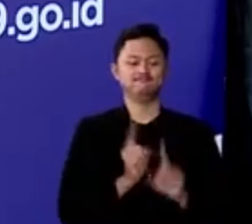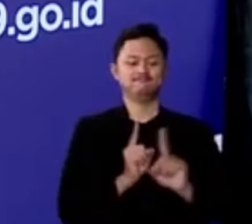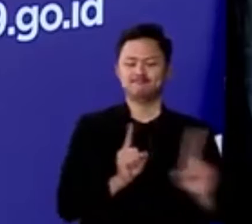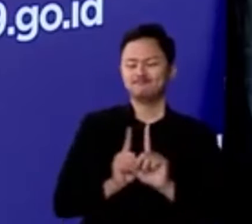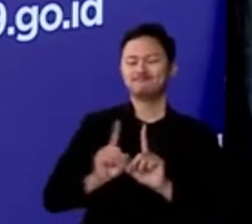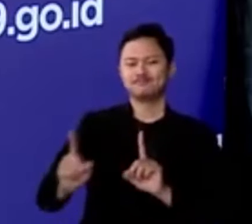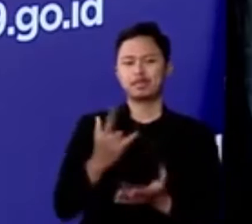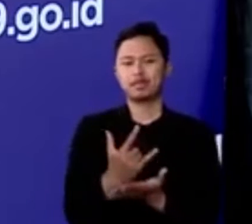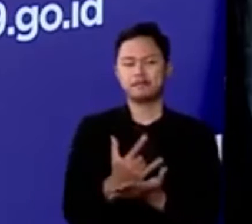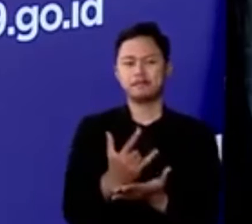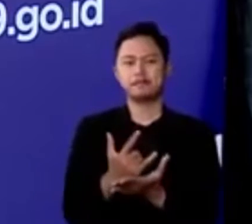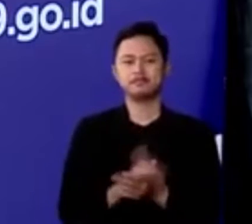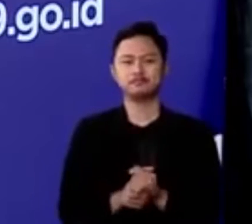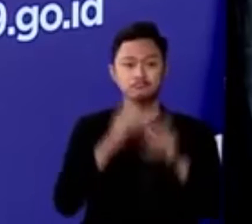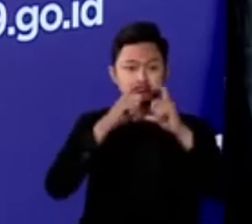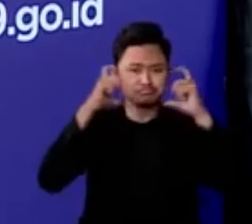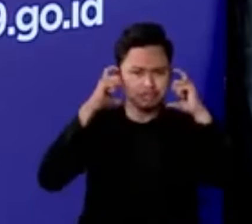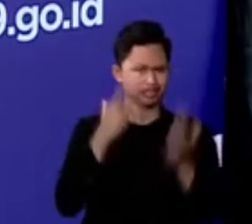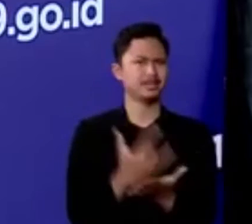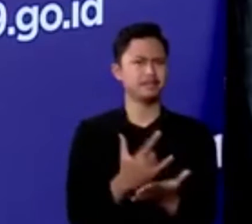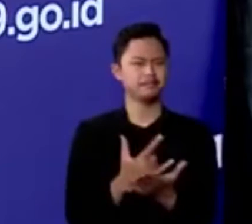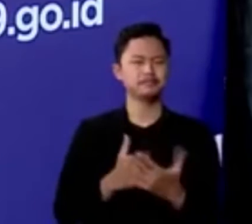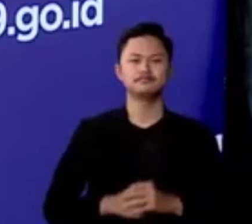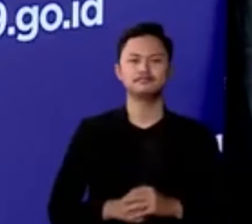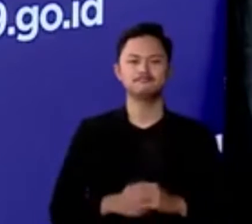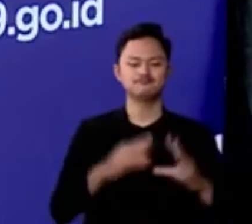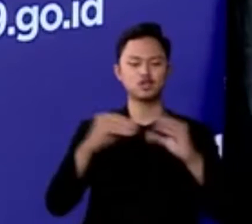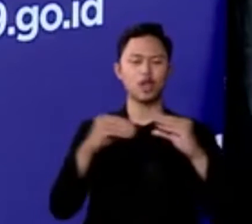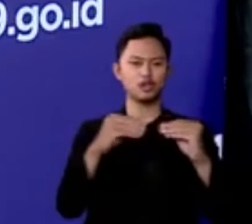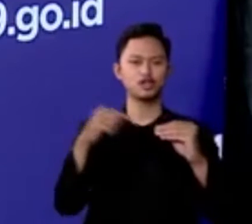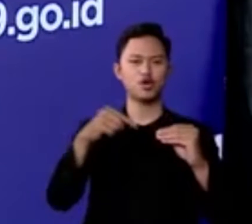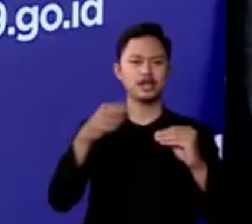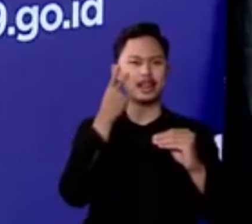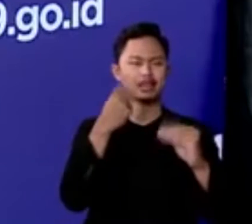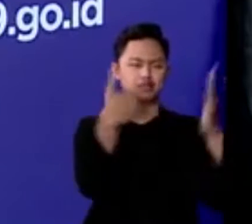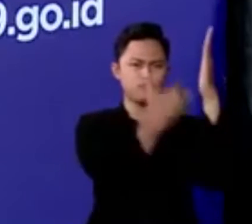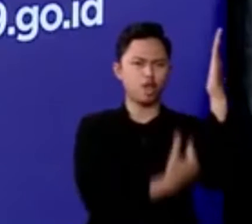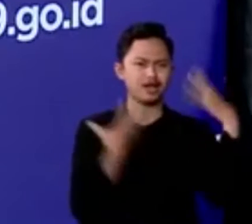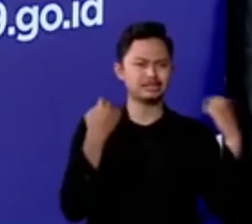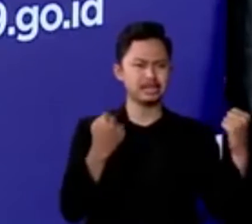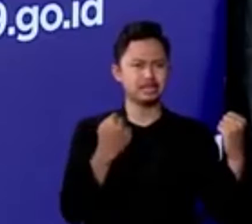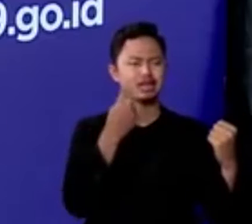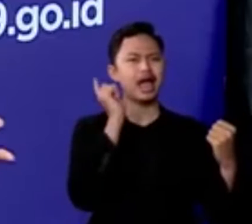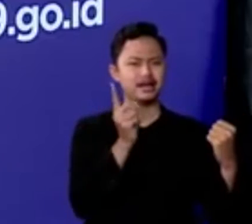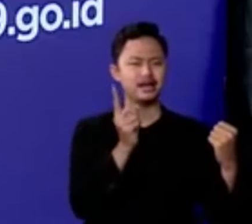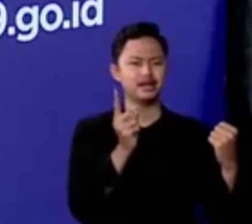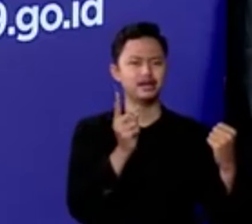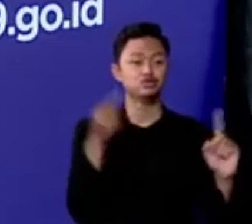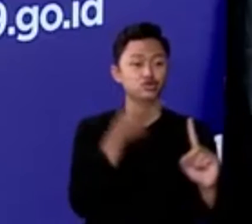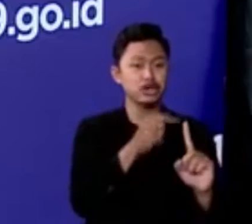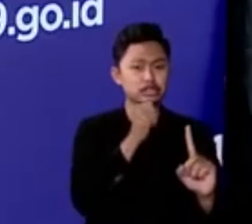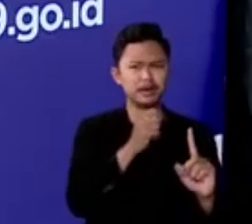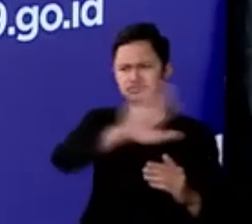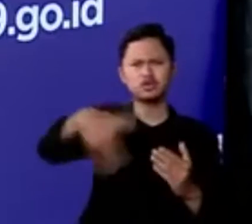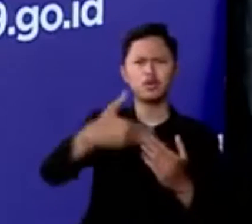menjaga jarak dan tetap mengenakan masker toko ini juga memperhatikan protokol kesehatan dan ditujukan untuk semua